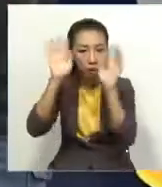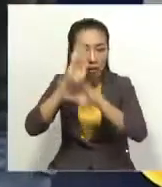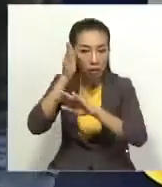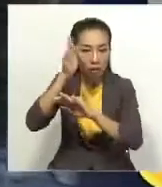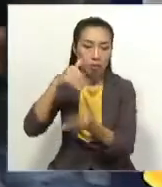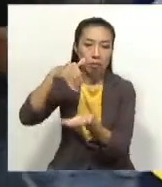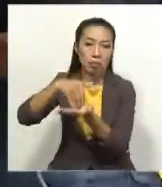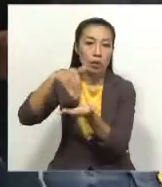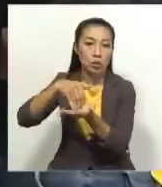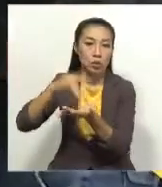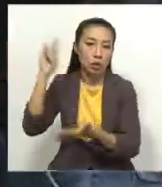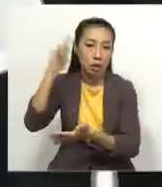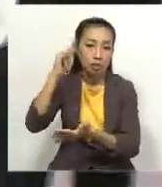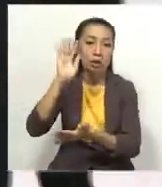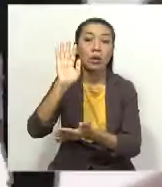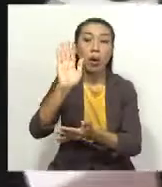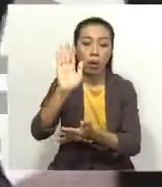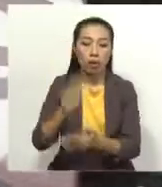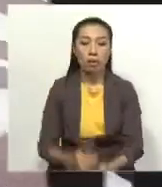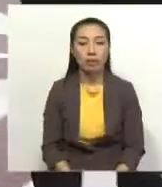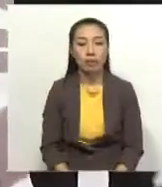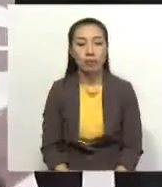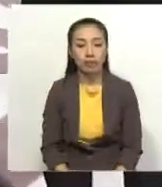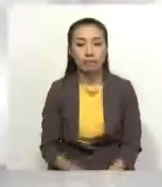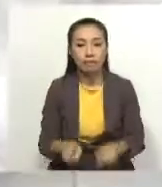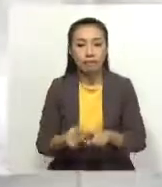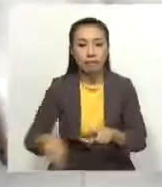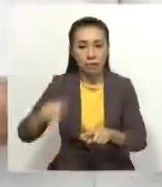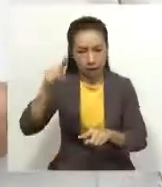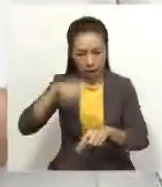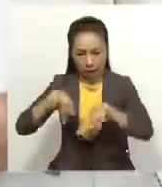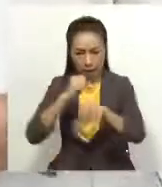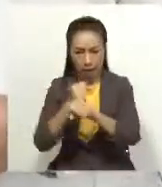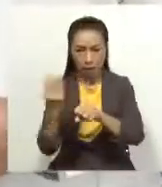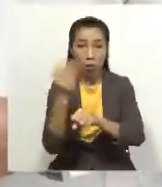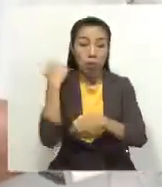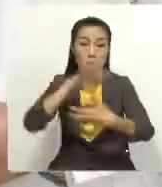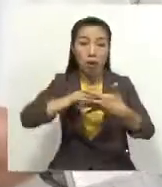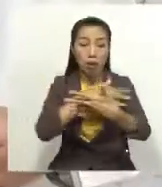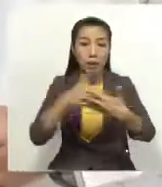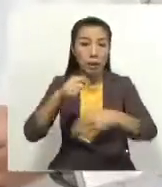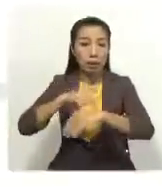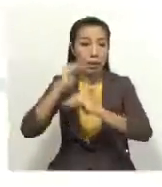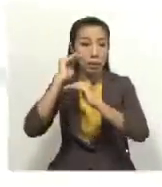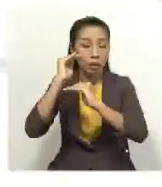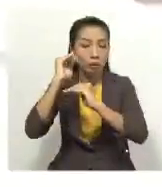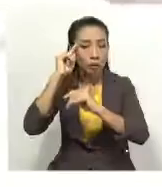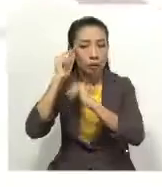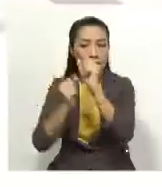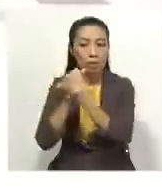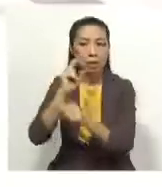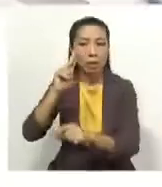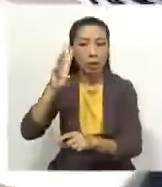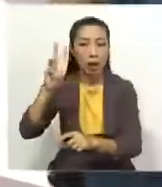การบินของภูมิภาคอินโดจีนโดยเร่งรัดดำเนินการให้เร็วขึ้นจากแผนที่กำหนดไว้เดิมในปี